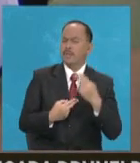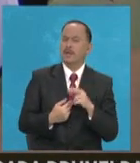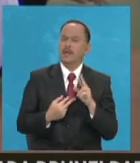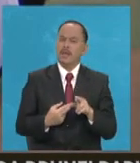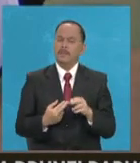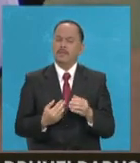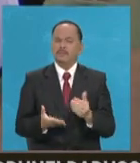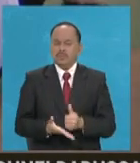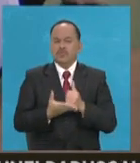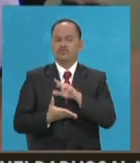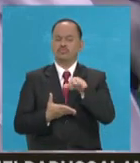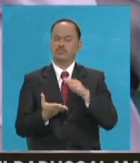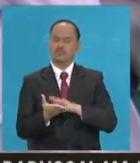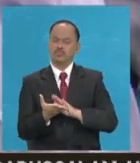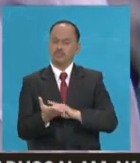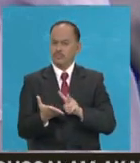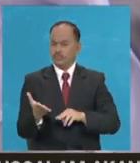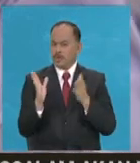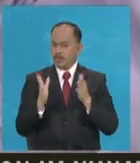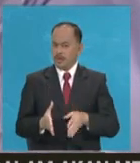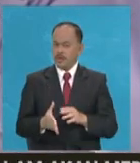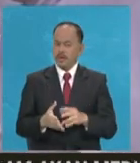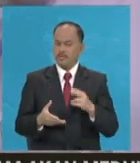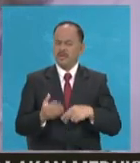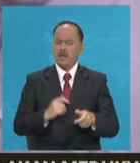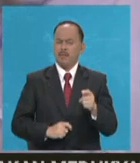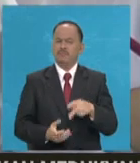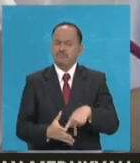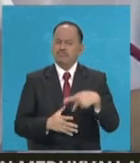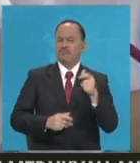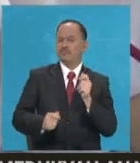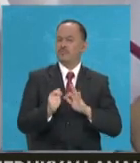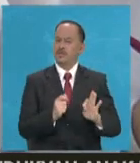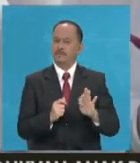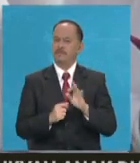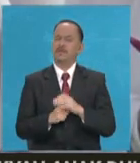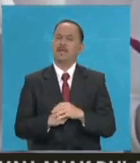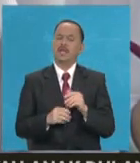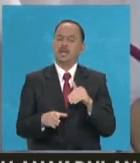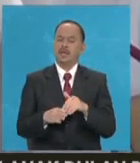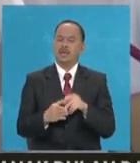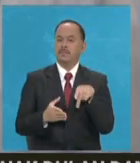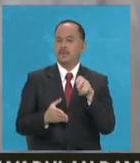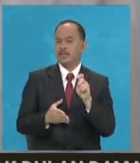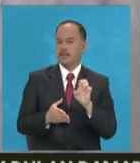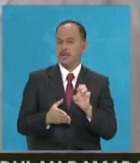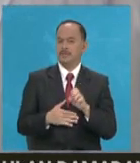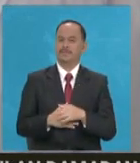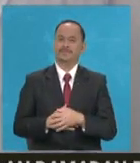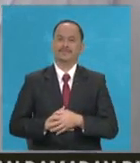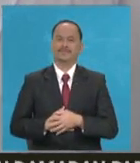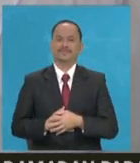membantu para pelajar menjalani pengajian dan kehidupan yang produktif dan inovatif di pusat tersebut